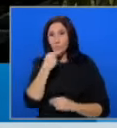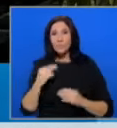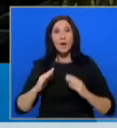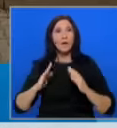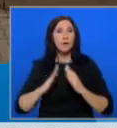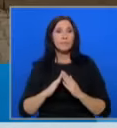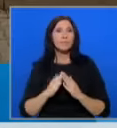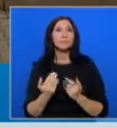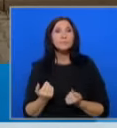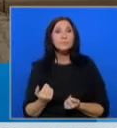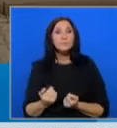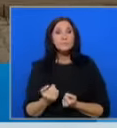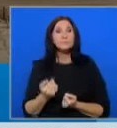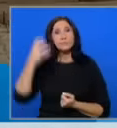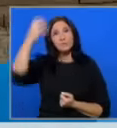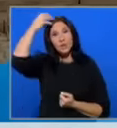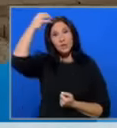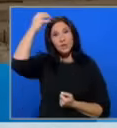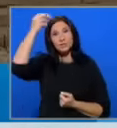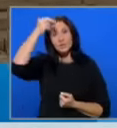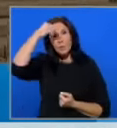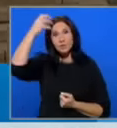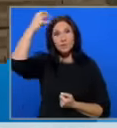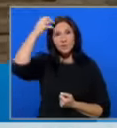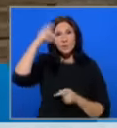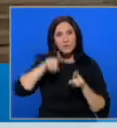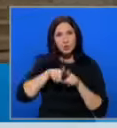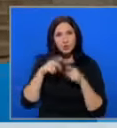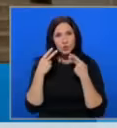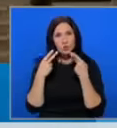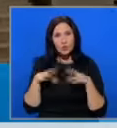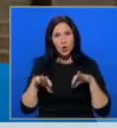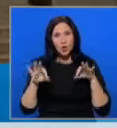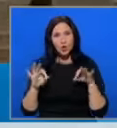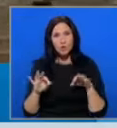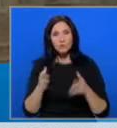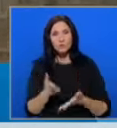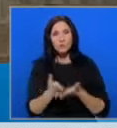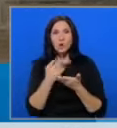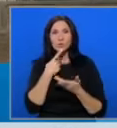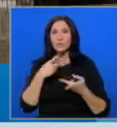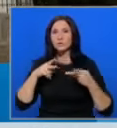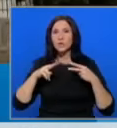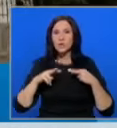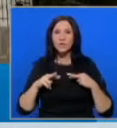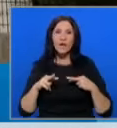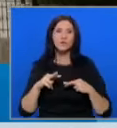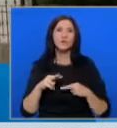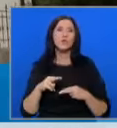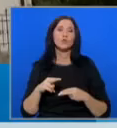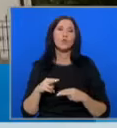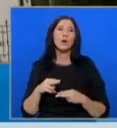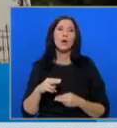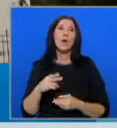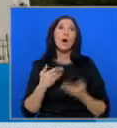Мирокийски. А пък държавата, българската държава също изрази готовност да помогне за възстановяването на